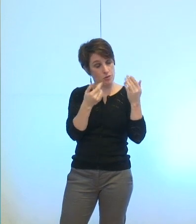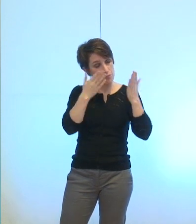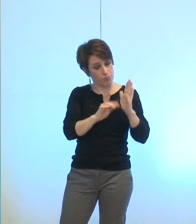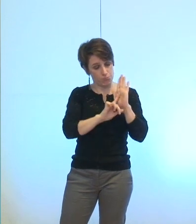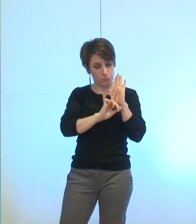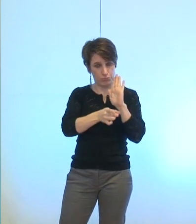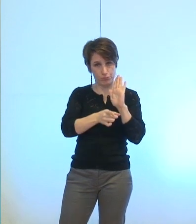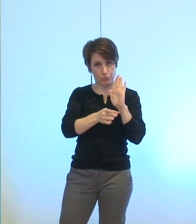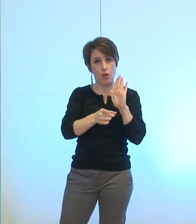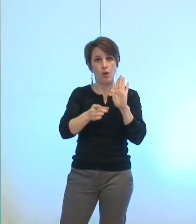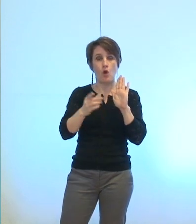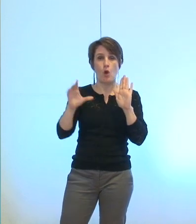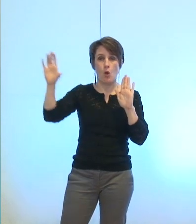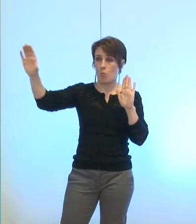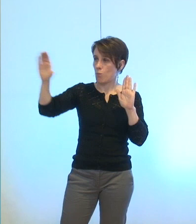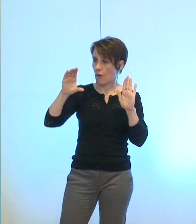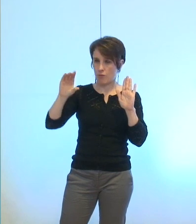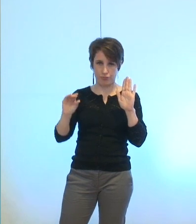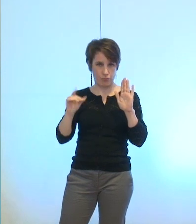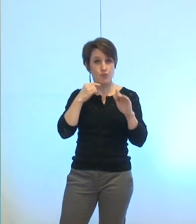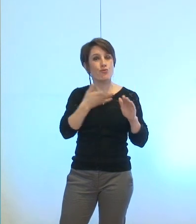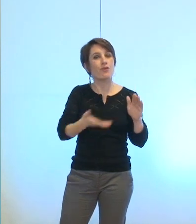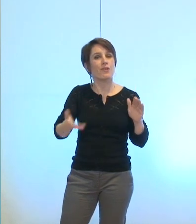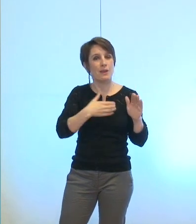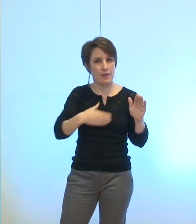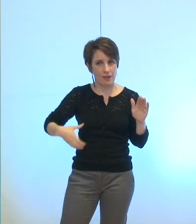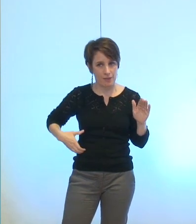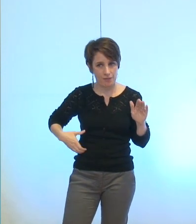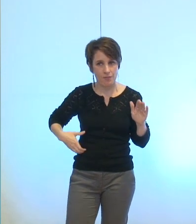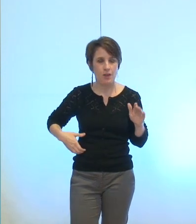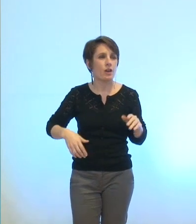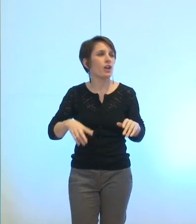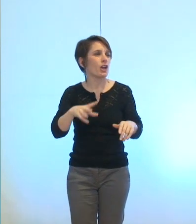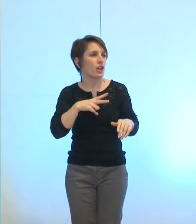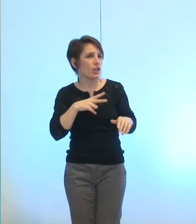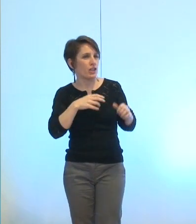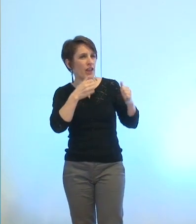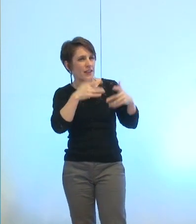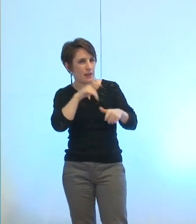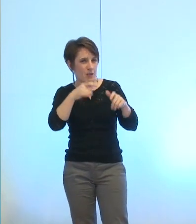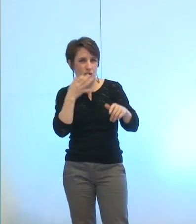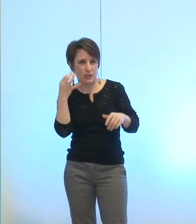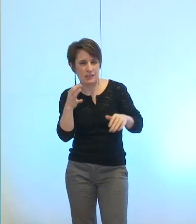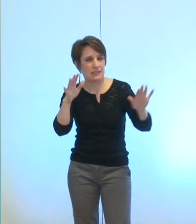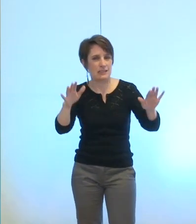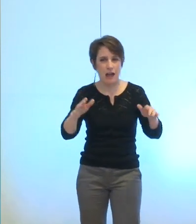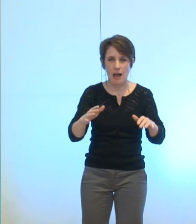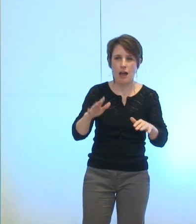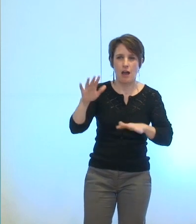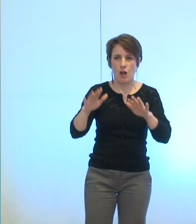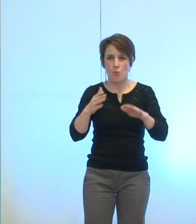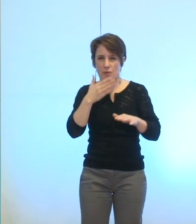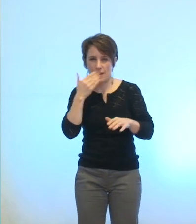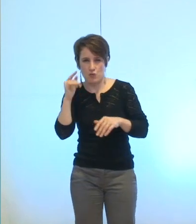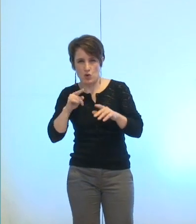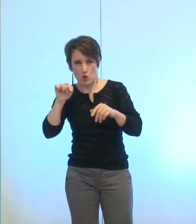les uns qui disent en parlant à un ancien maire si tu de si tu dis ça tu devrais d'abord t'opposer à la baisse